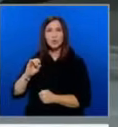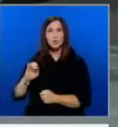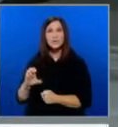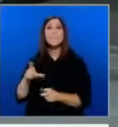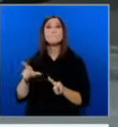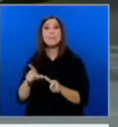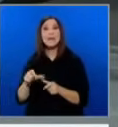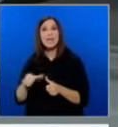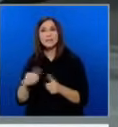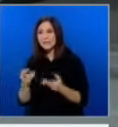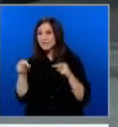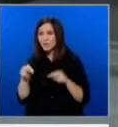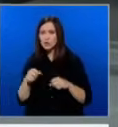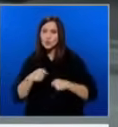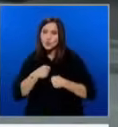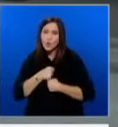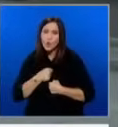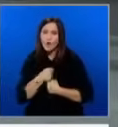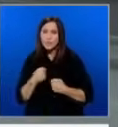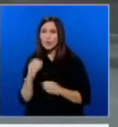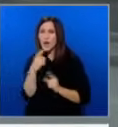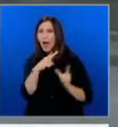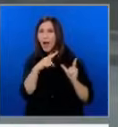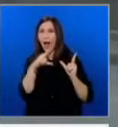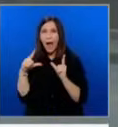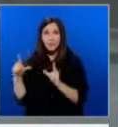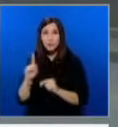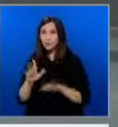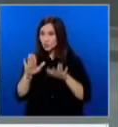свидетел на трогателни кадри, които ще останат в историята.